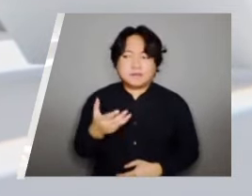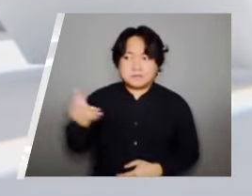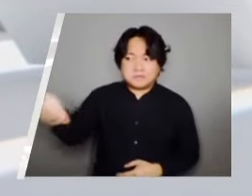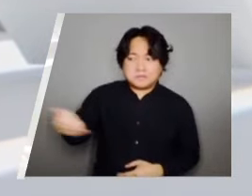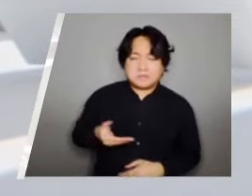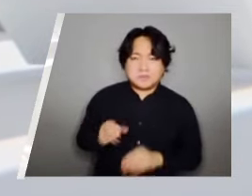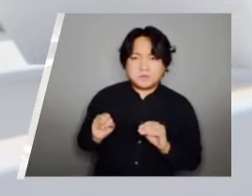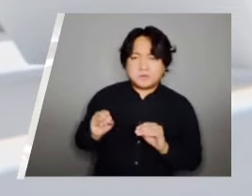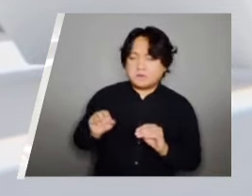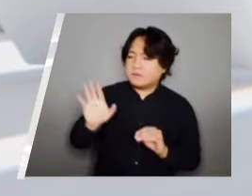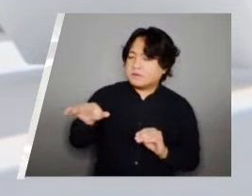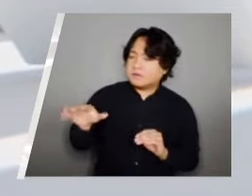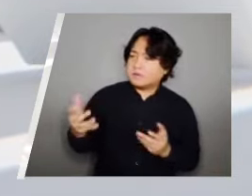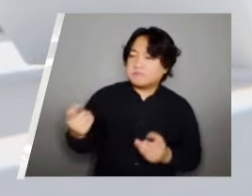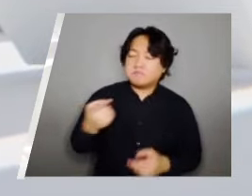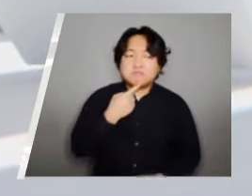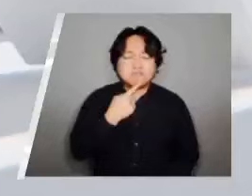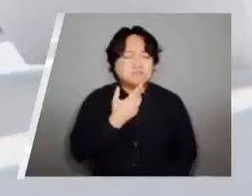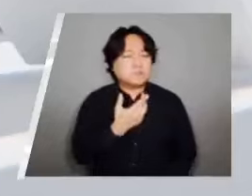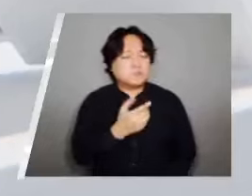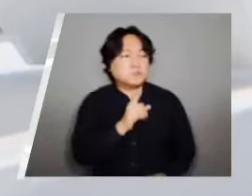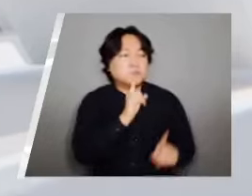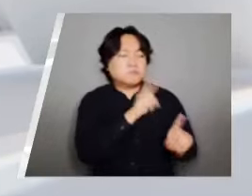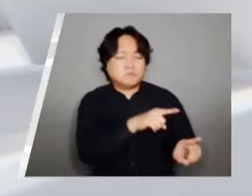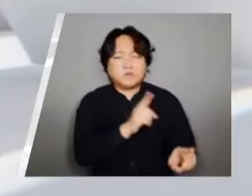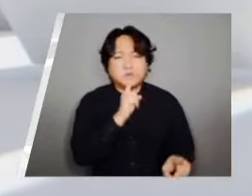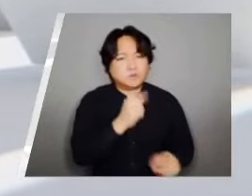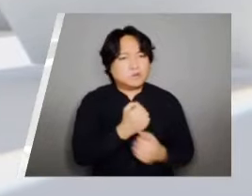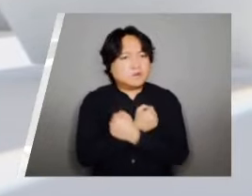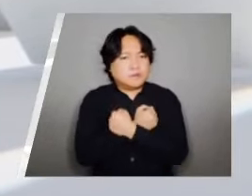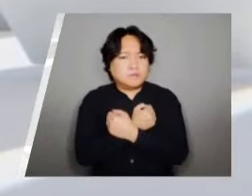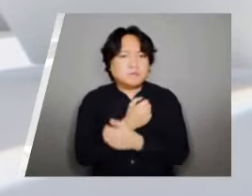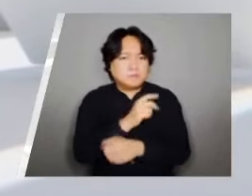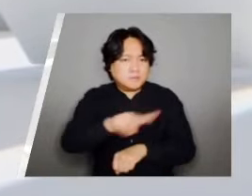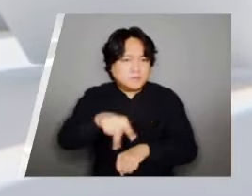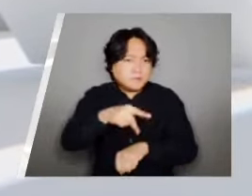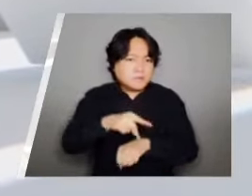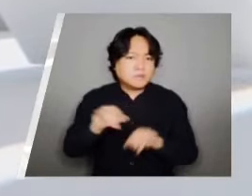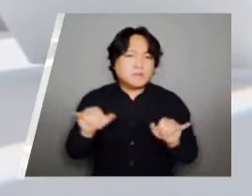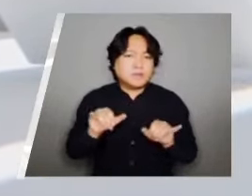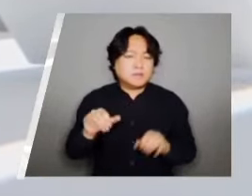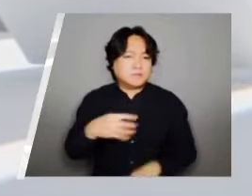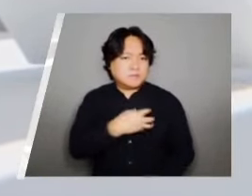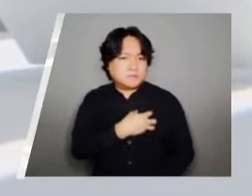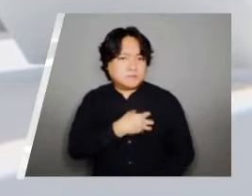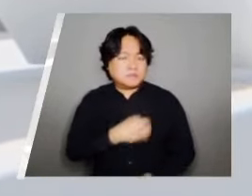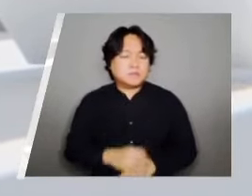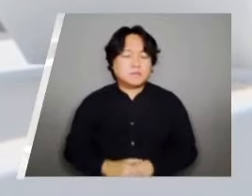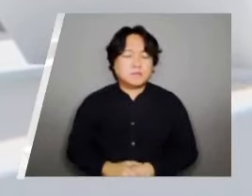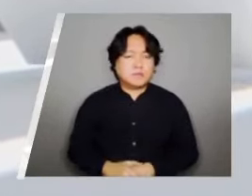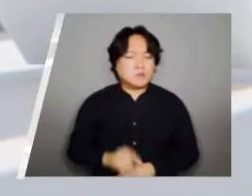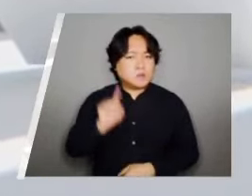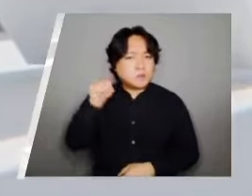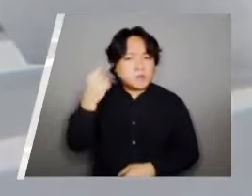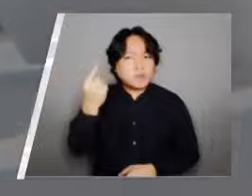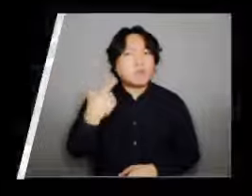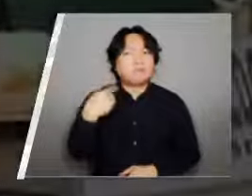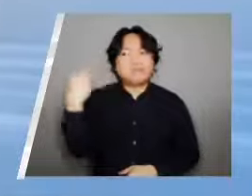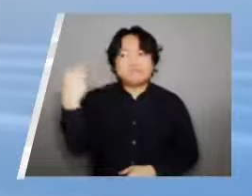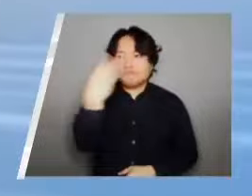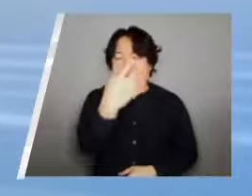ay mahal niya ang bansa at ang PNP ang ginawa lang umano niya ay dapat gawin ang isang Pilipino at bilang police